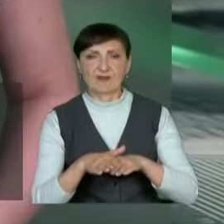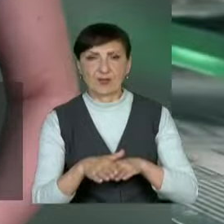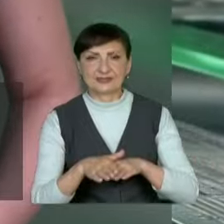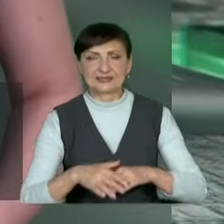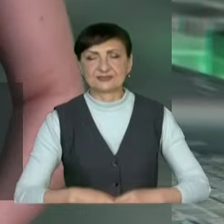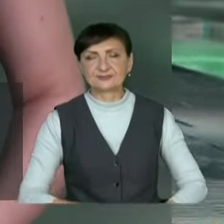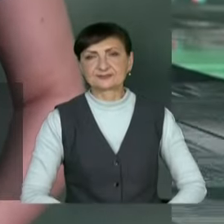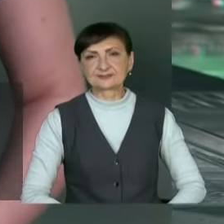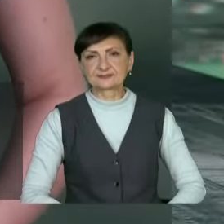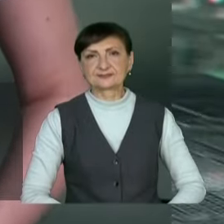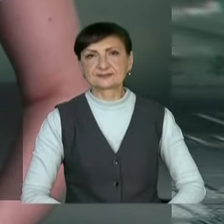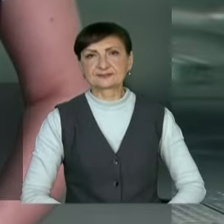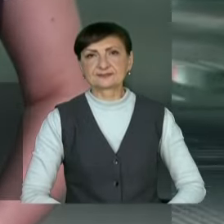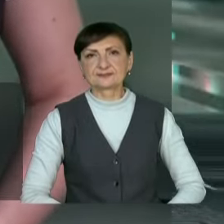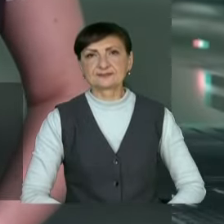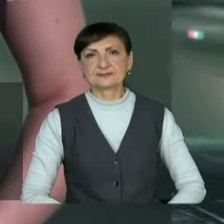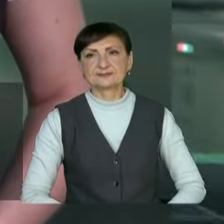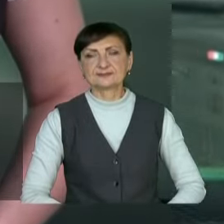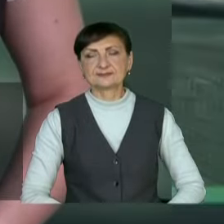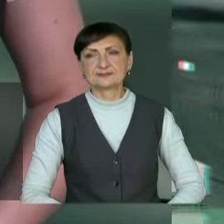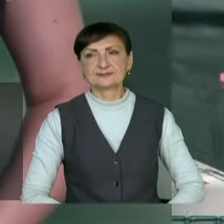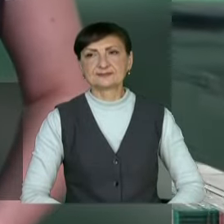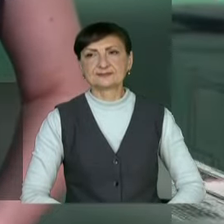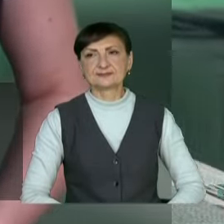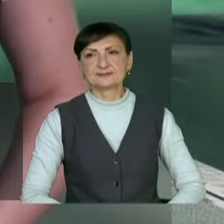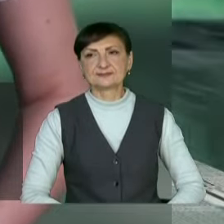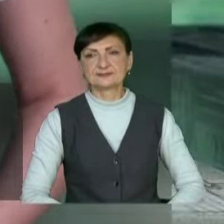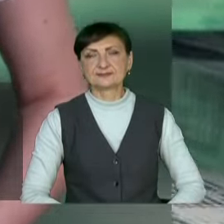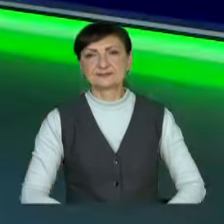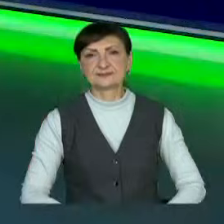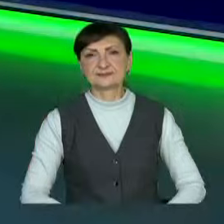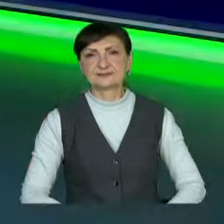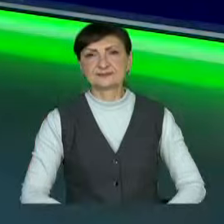Далина Сипова, Данияр Умар, Дастан Тимербекулы, телеканал «Алматы», Астана.